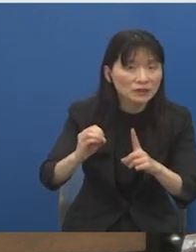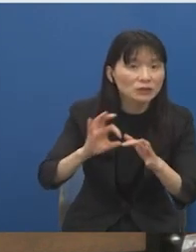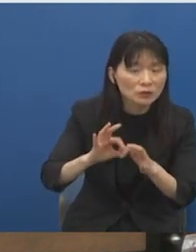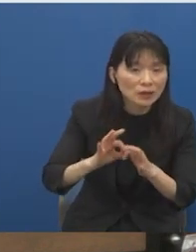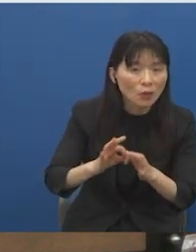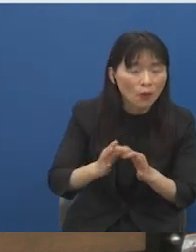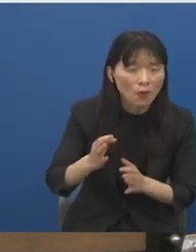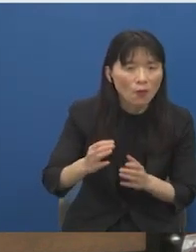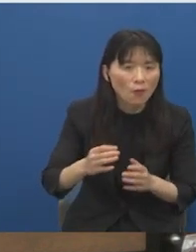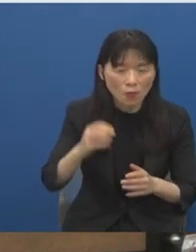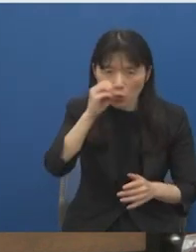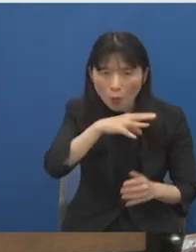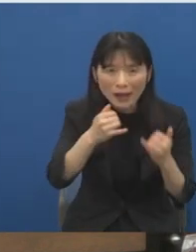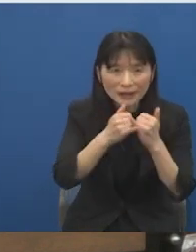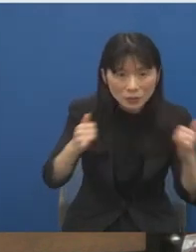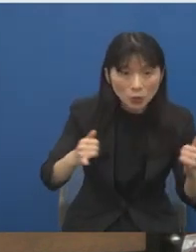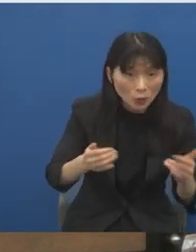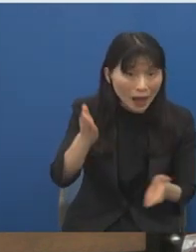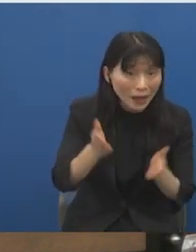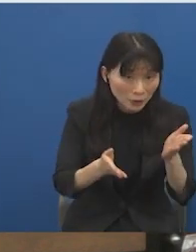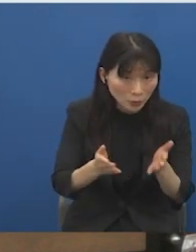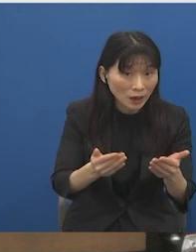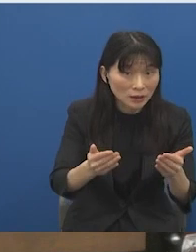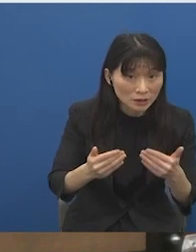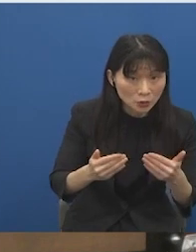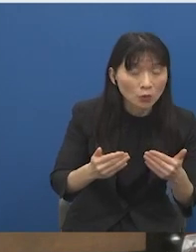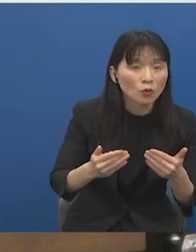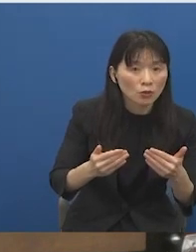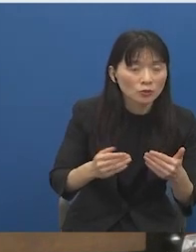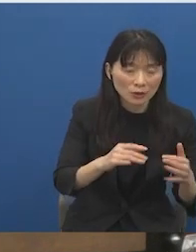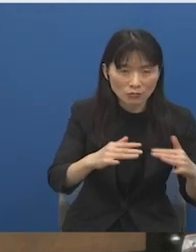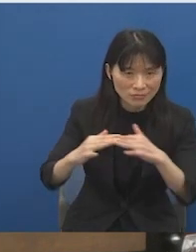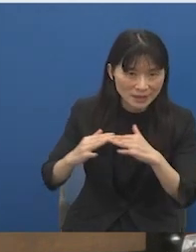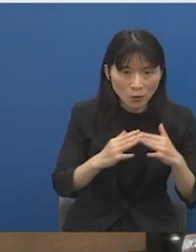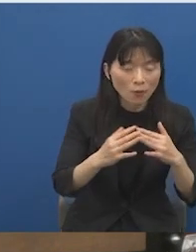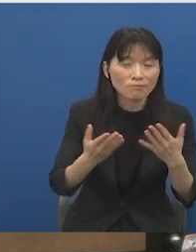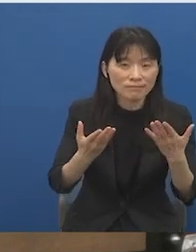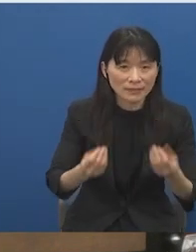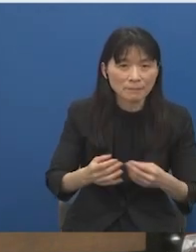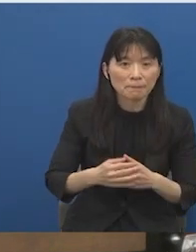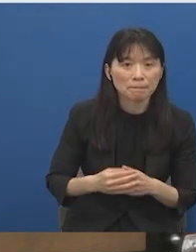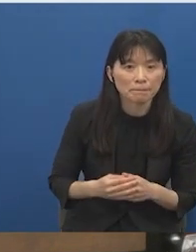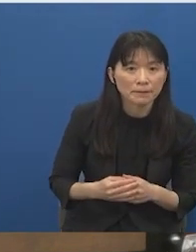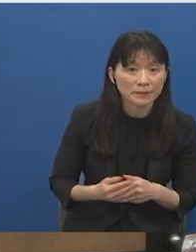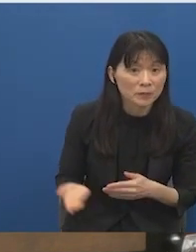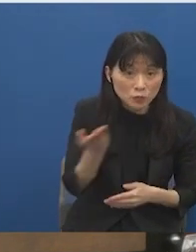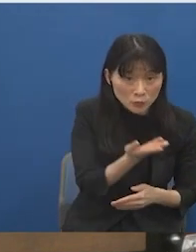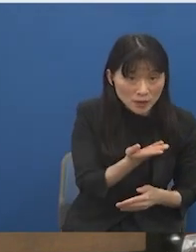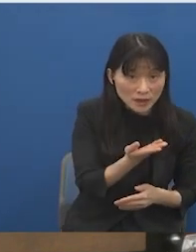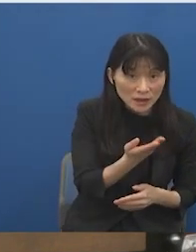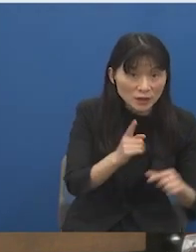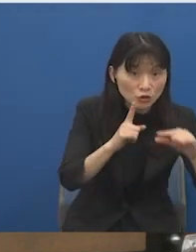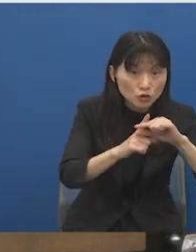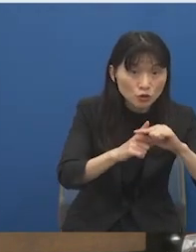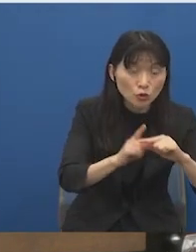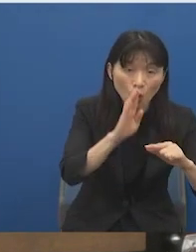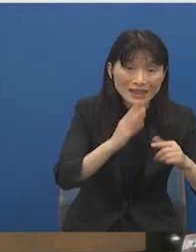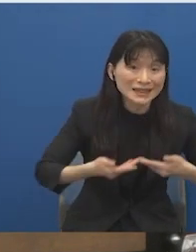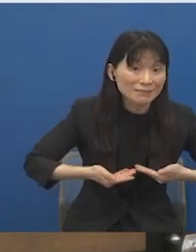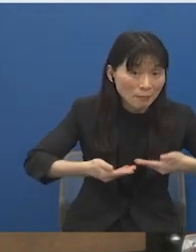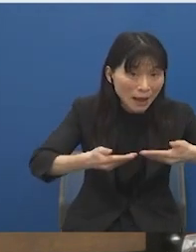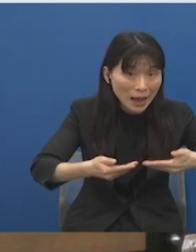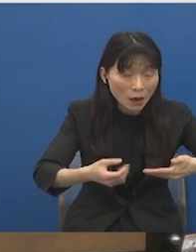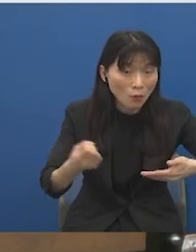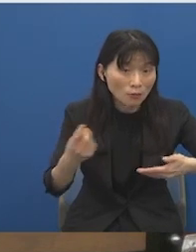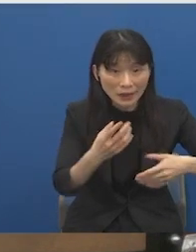した申請方法とする必要性などについて質疑やご意見がありました。次に中央市場施設再整備